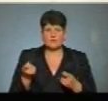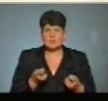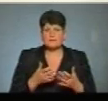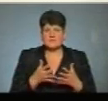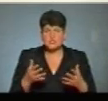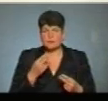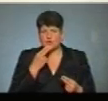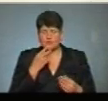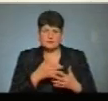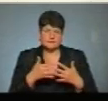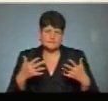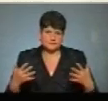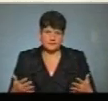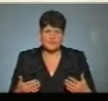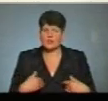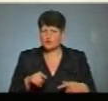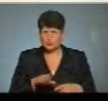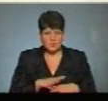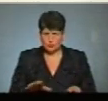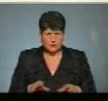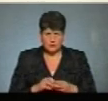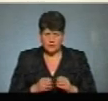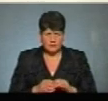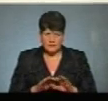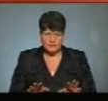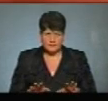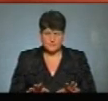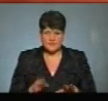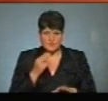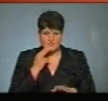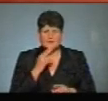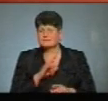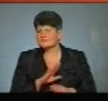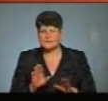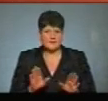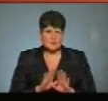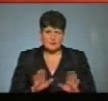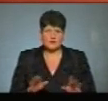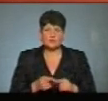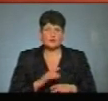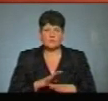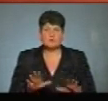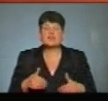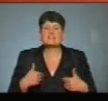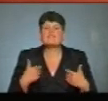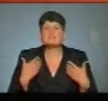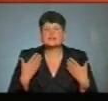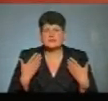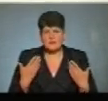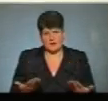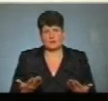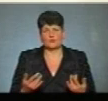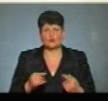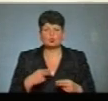нашу область заїжджало чим більше продуктів, чим більше продукції. Тобто тут не буде проблем з продовольством? З продовольством проблем жодних не повинно бути. Ми тільки